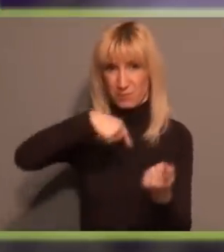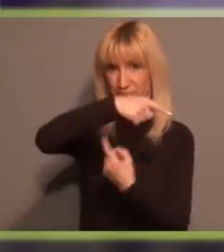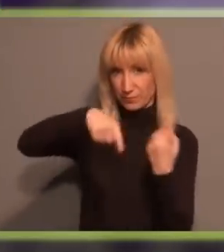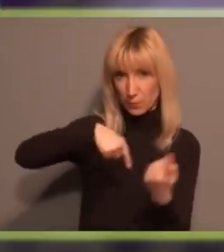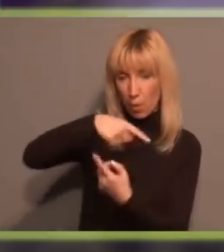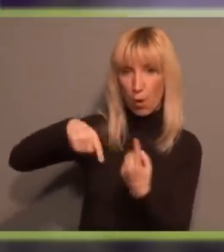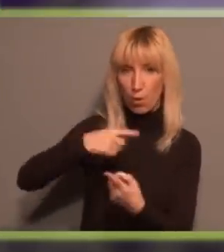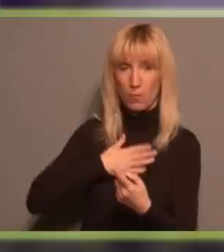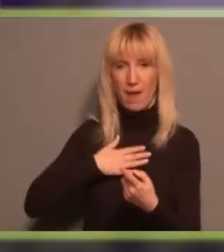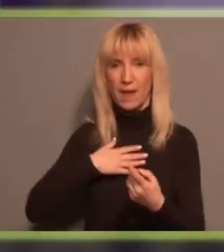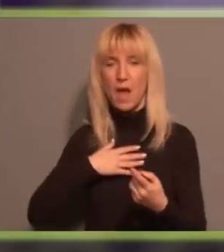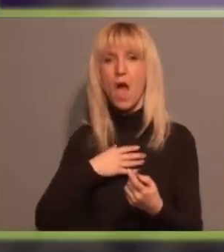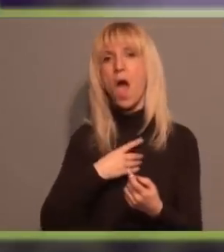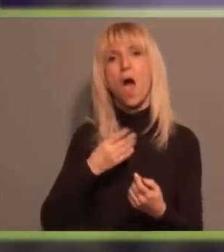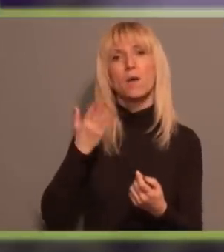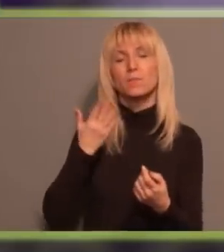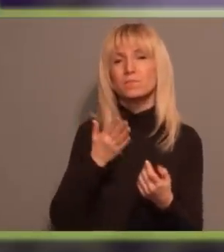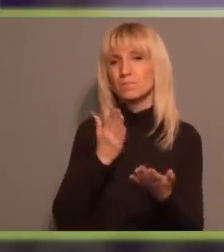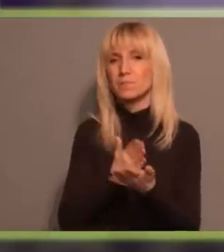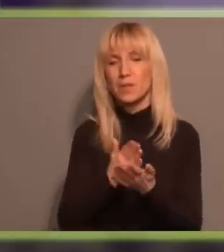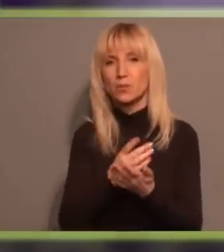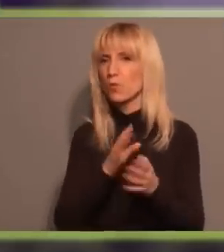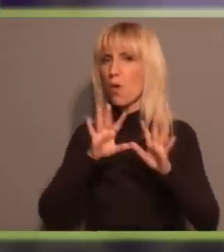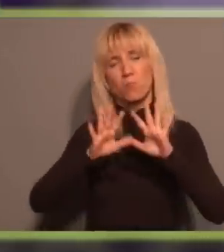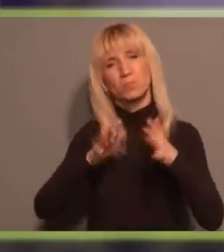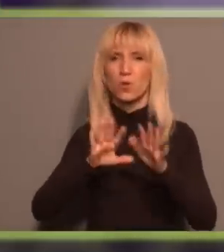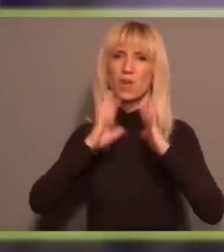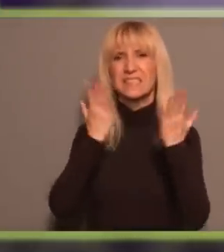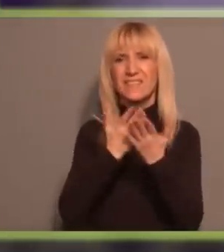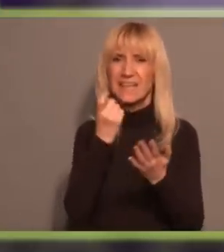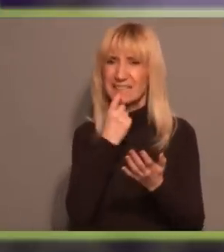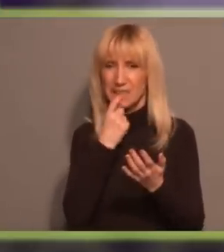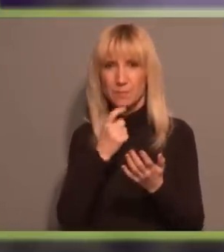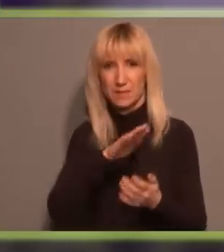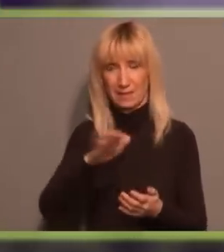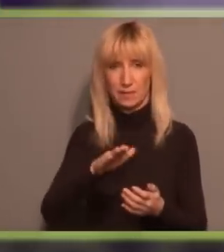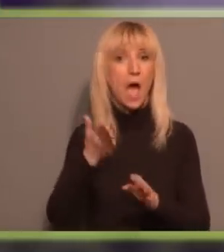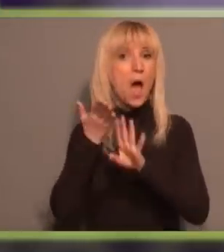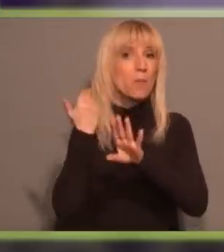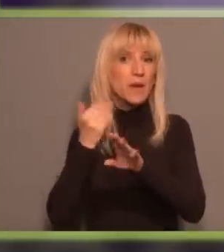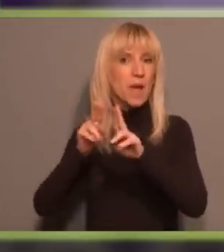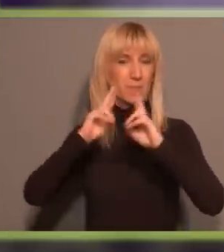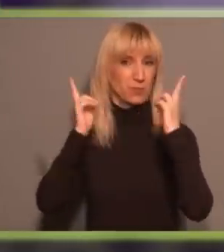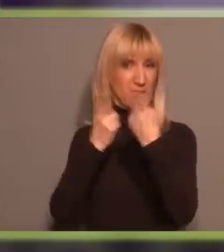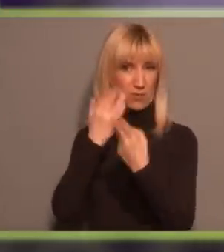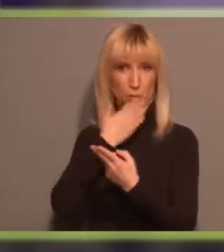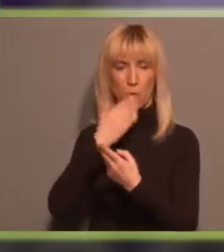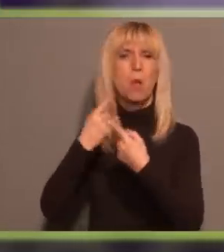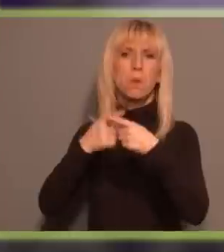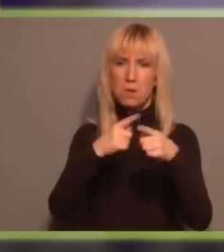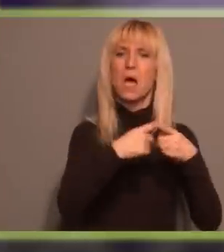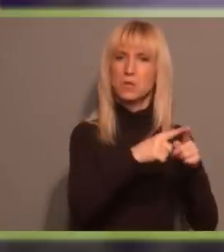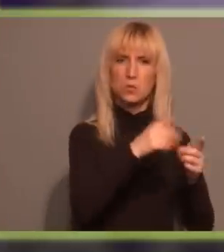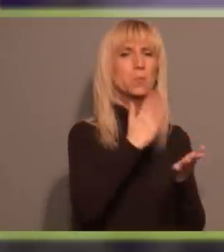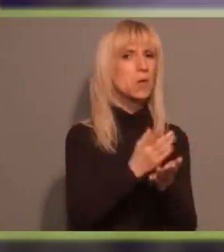okruženjem je ovdje bilo miksovano, ali su bili isto dosta Srbi, ali ko ću da kažem, bilo je international, kao različiti